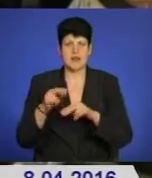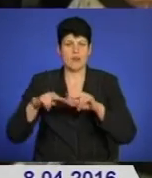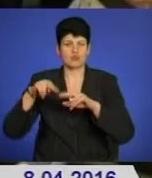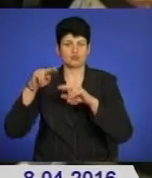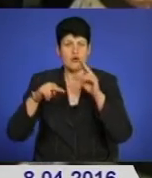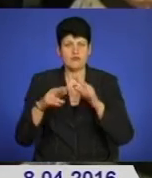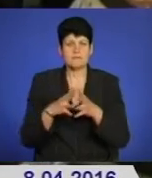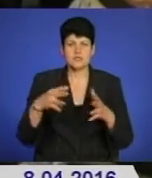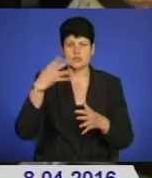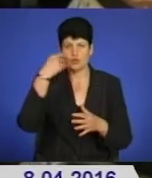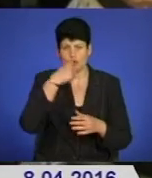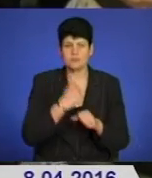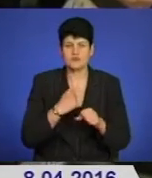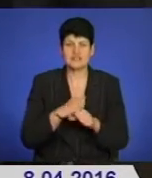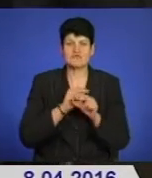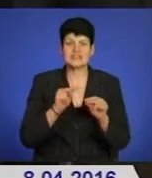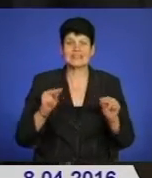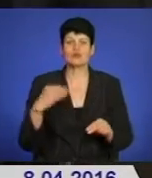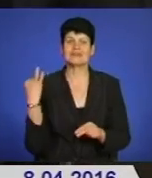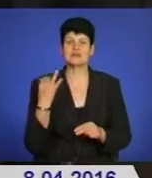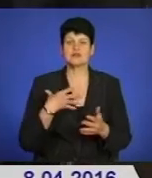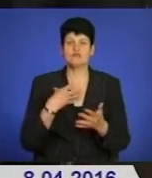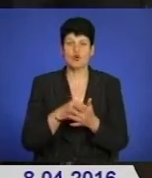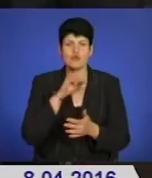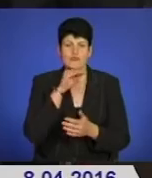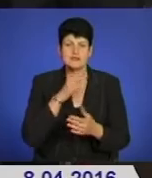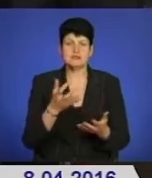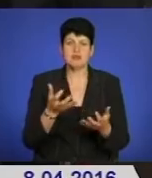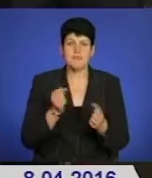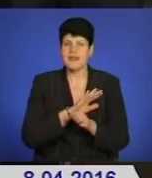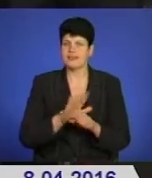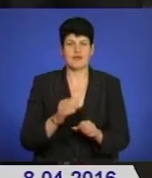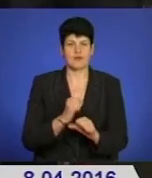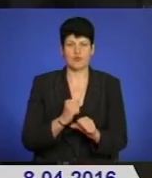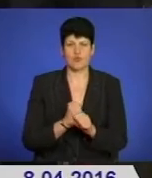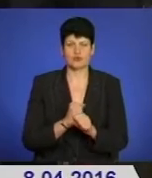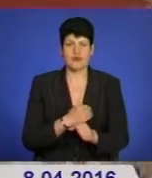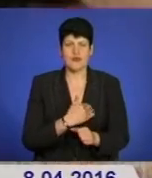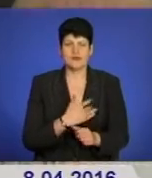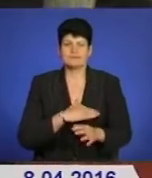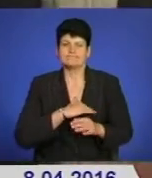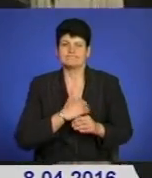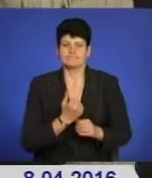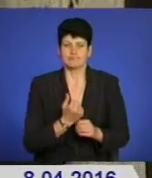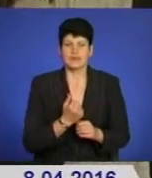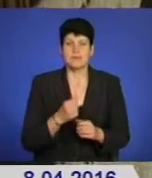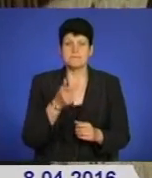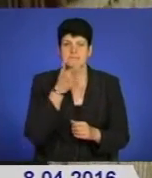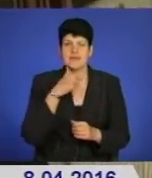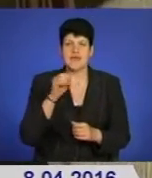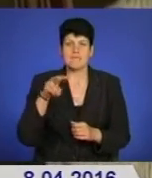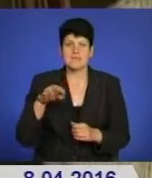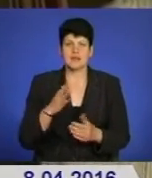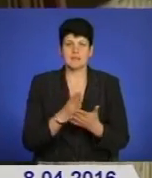років пропрацювала вчителькою історії. Свою професію жінка сприймає не як роботу, а як покликання. Пані Емілія виховала